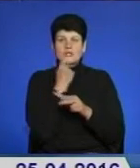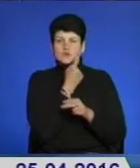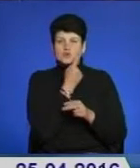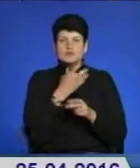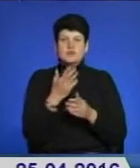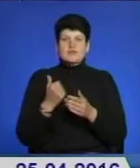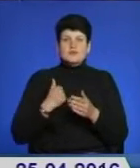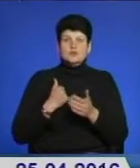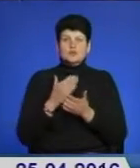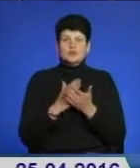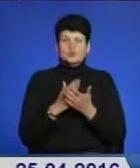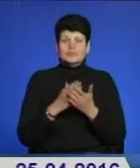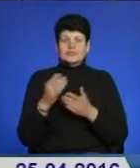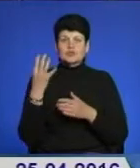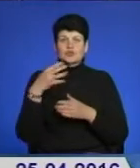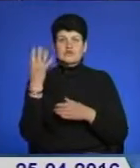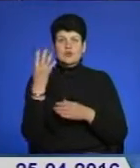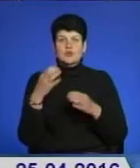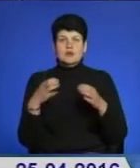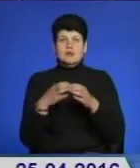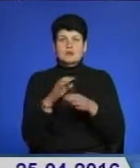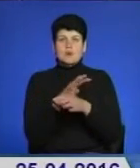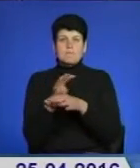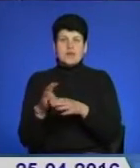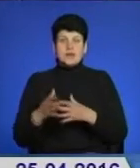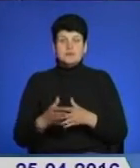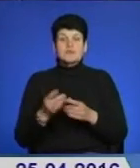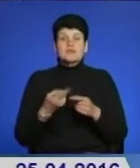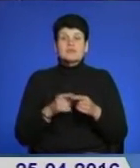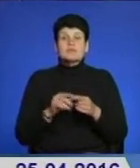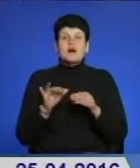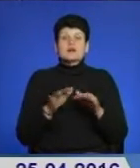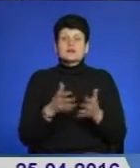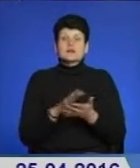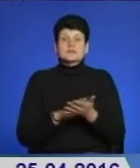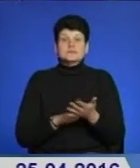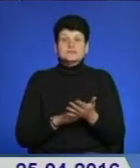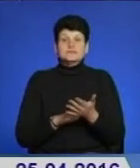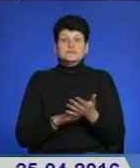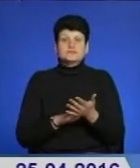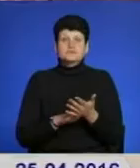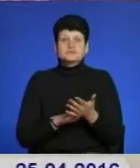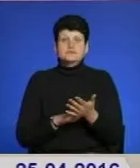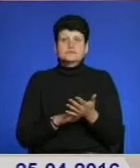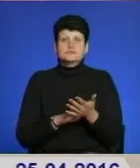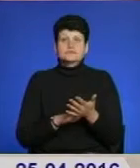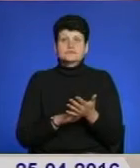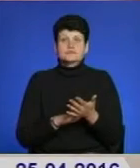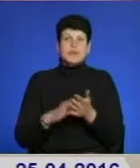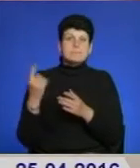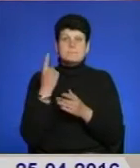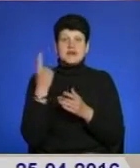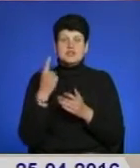Тернопільської 44-ї окремої артилерійської бригади. Чим зумовлена акція, дізнавалася Наталія Михайлієва.